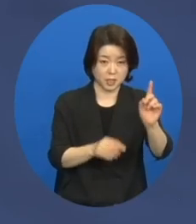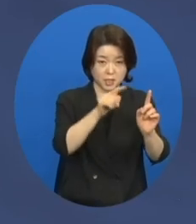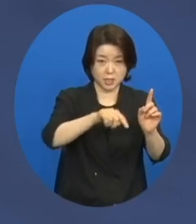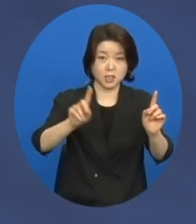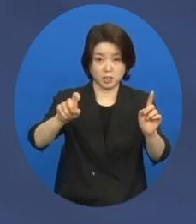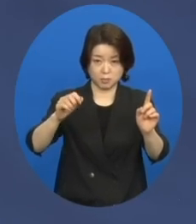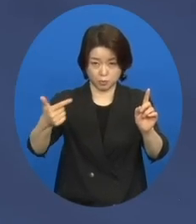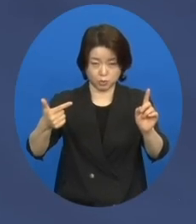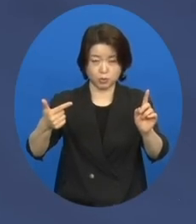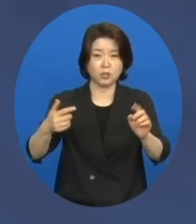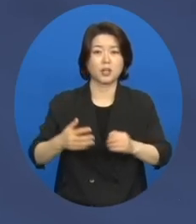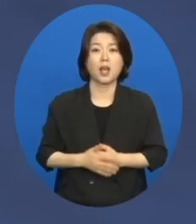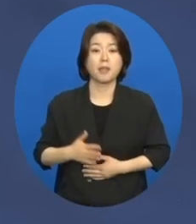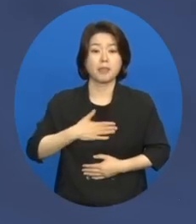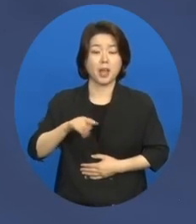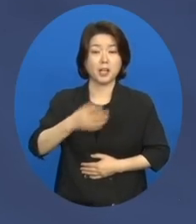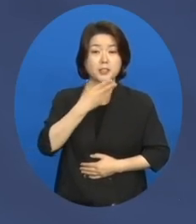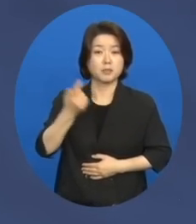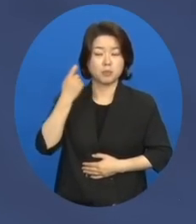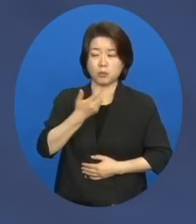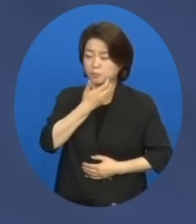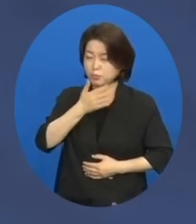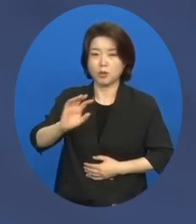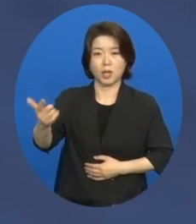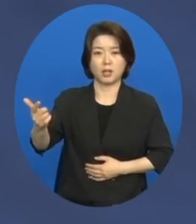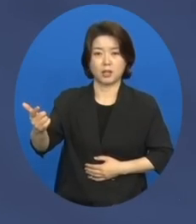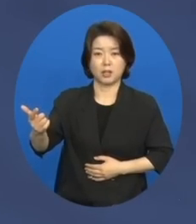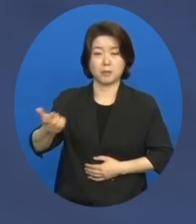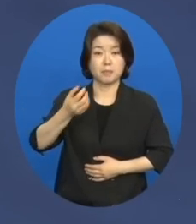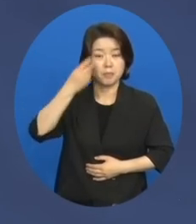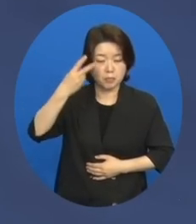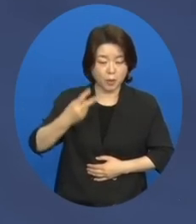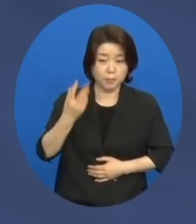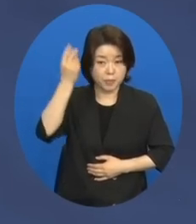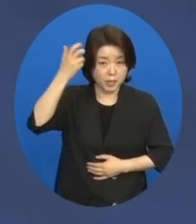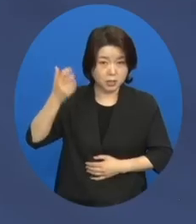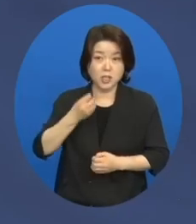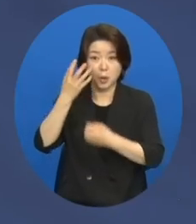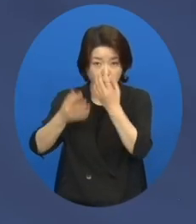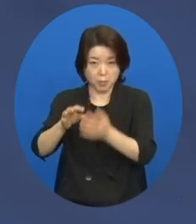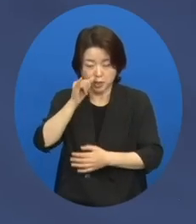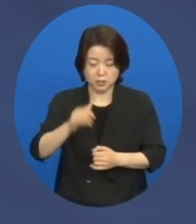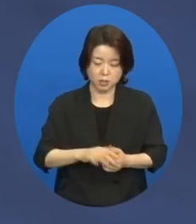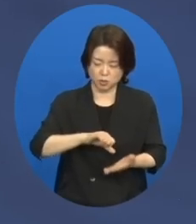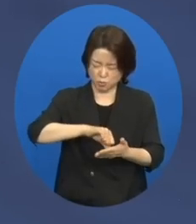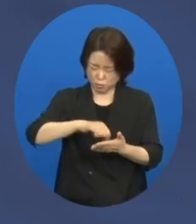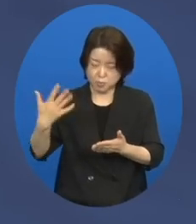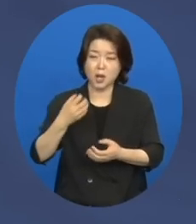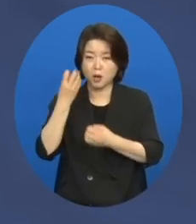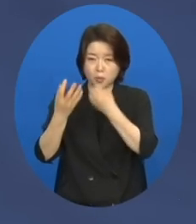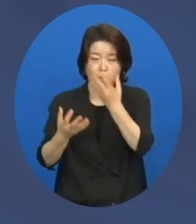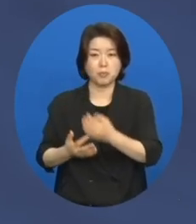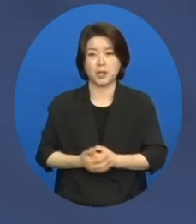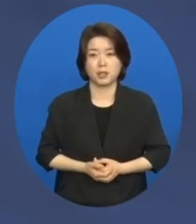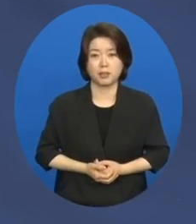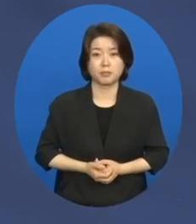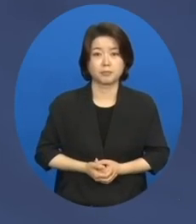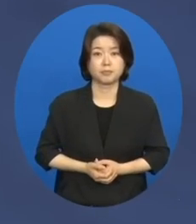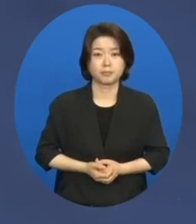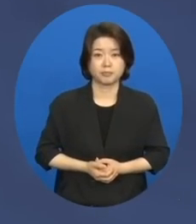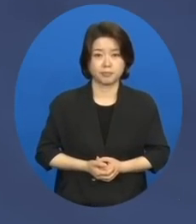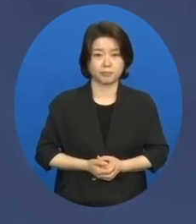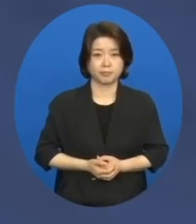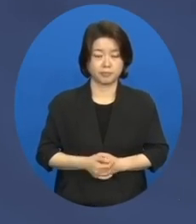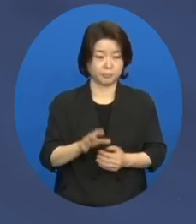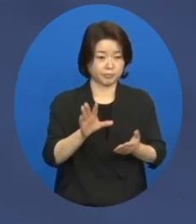말하잖아요. 내가 이 복음을 부끄러워하지 않은, 바울이 성령 안에서 한 고백이에요. 유명한. 제가